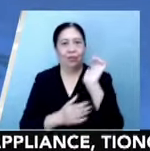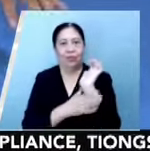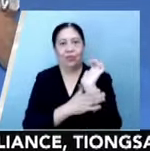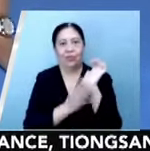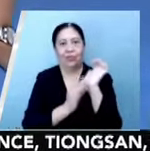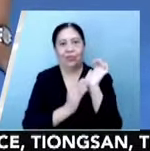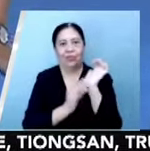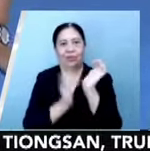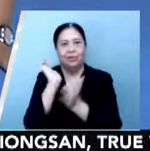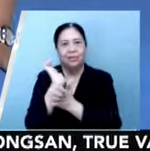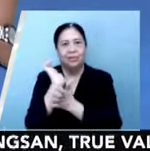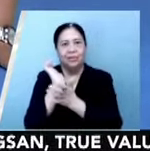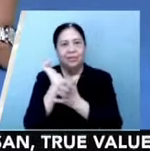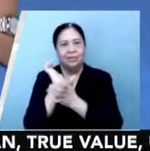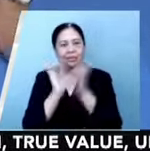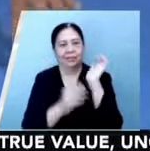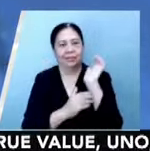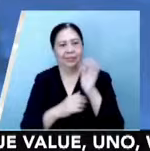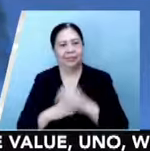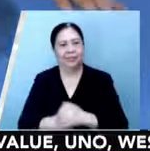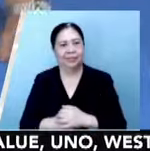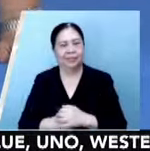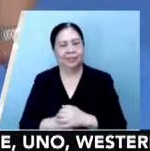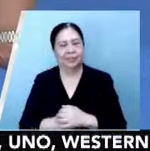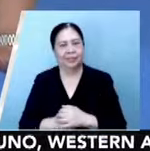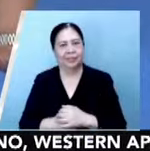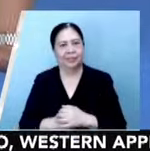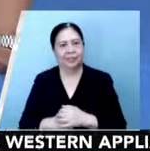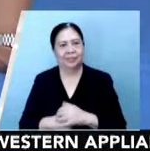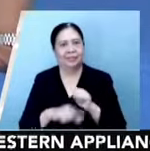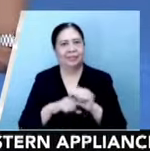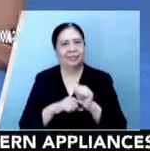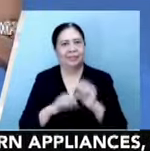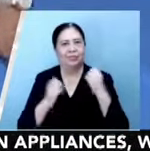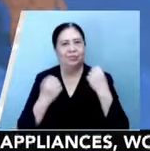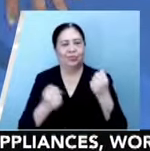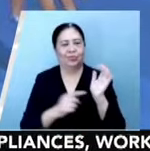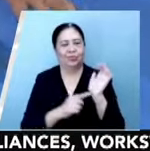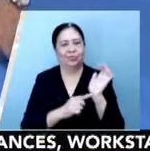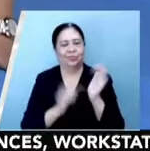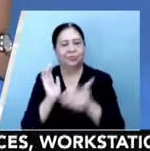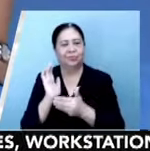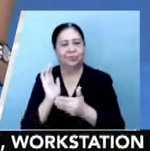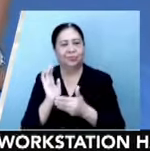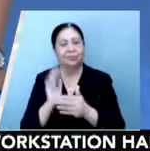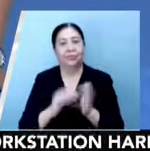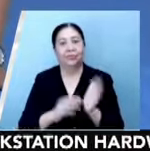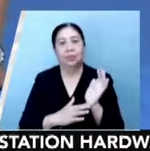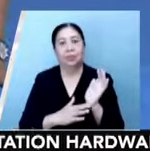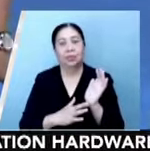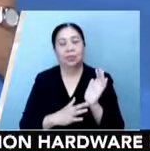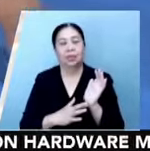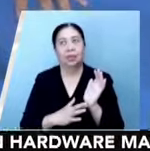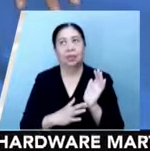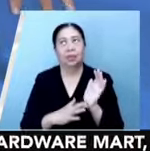sa wrist po. Ano naman yung purpose nito? Sa wrist po, and ma...